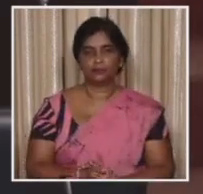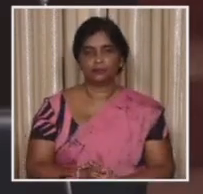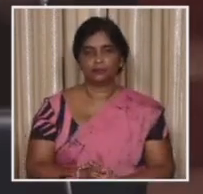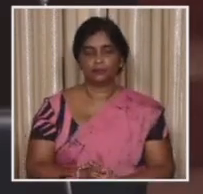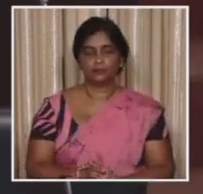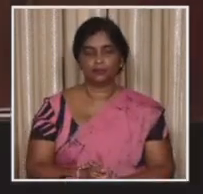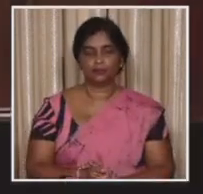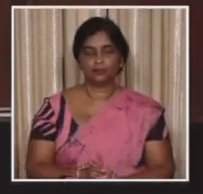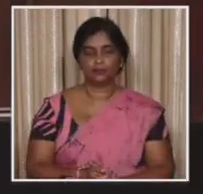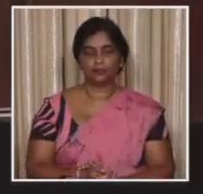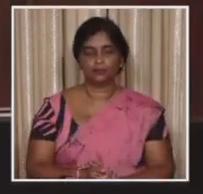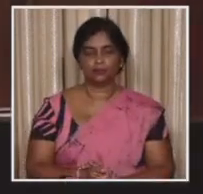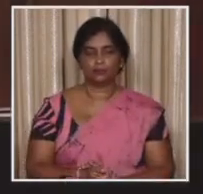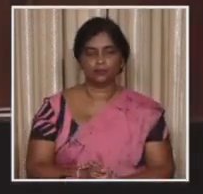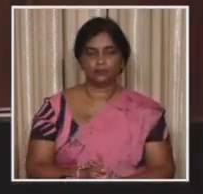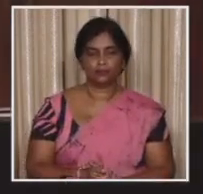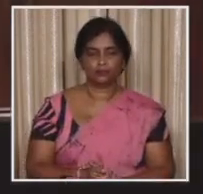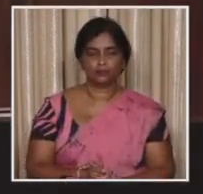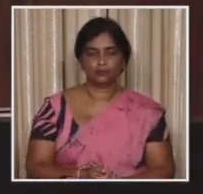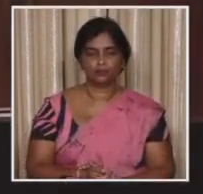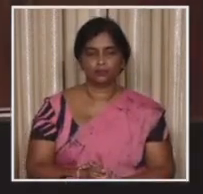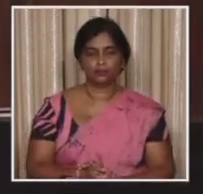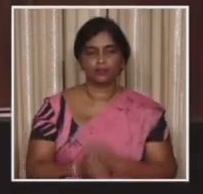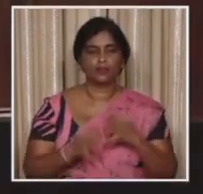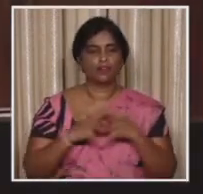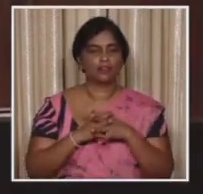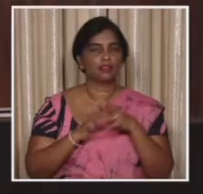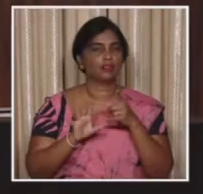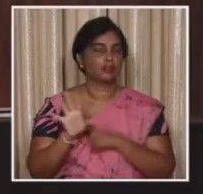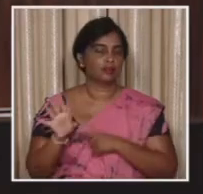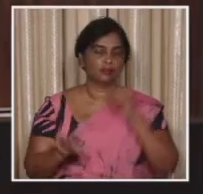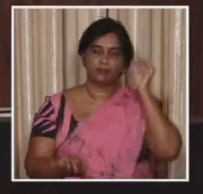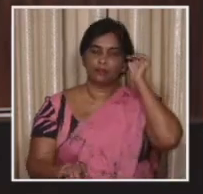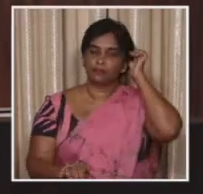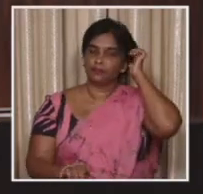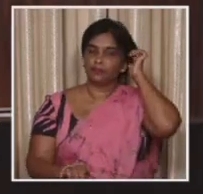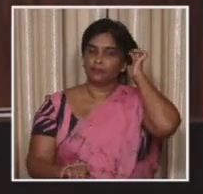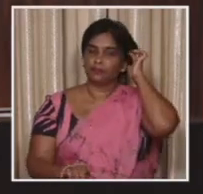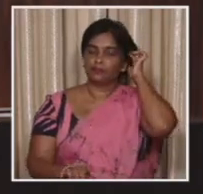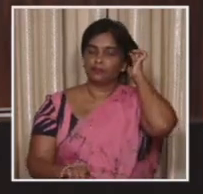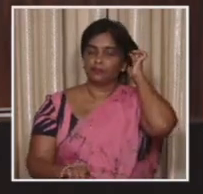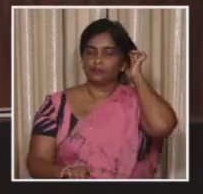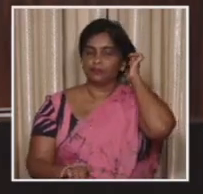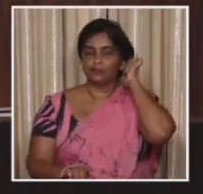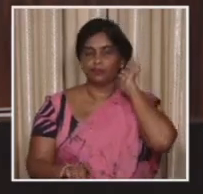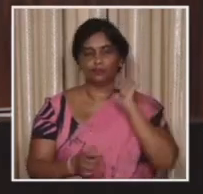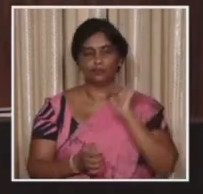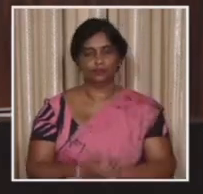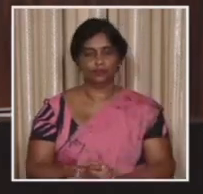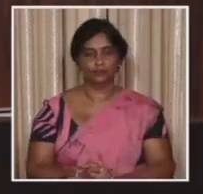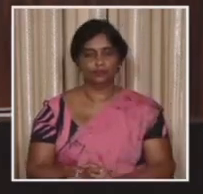කරගන්න බෑ දැන් පැහැදිලිනේ බොහොම ස්තුතියි වසන්තයාපා වසන්තයාපා බණ්ඩාර මහත්මයා